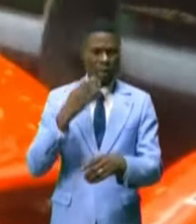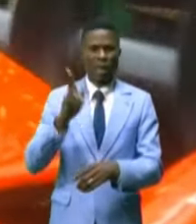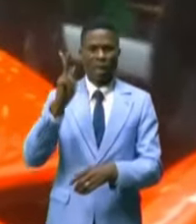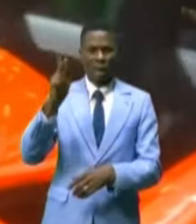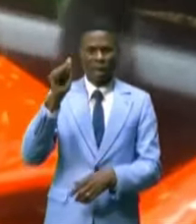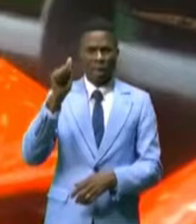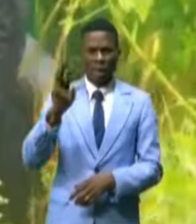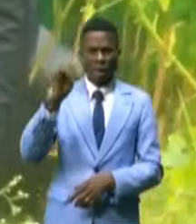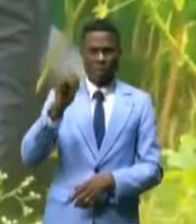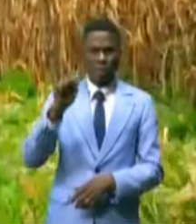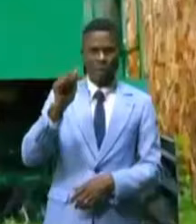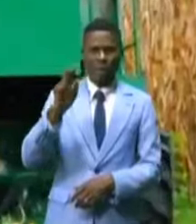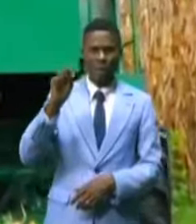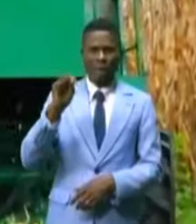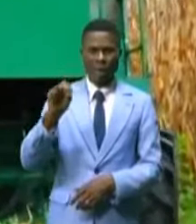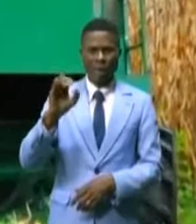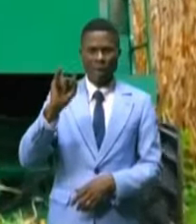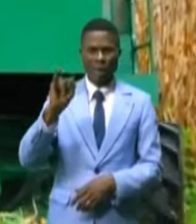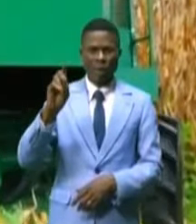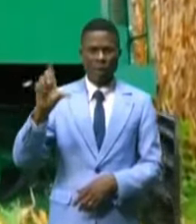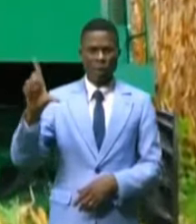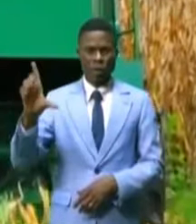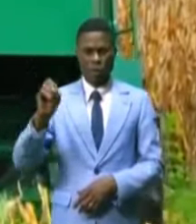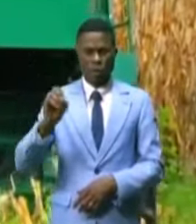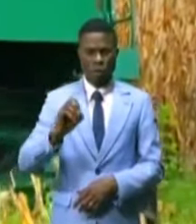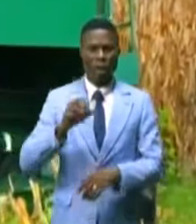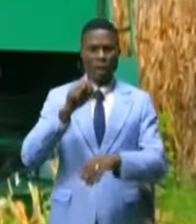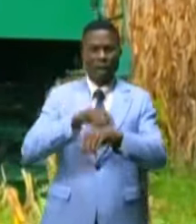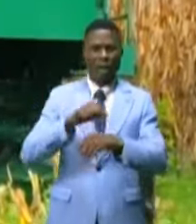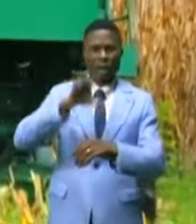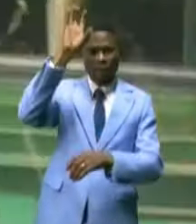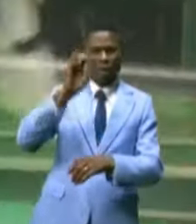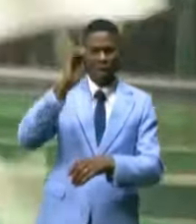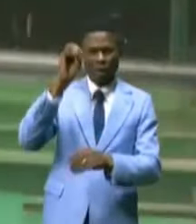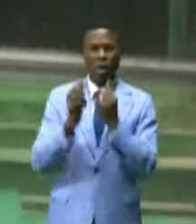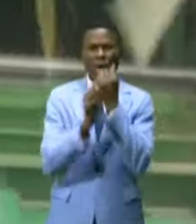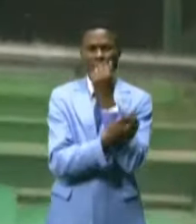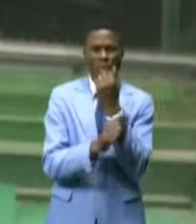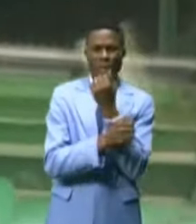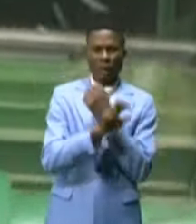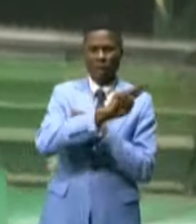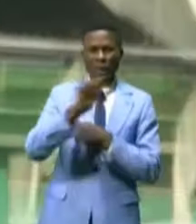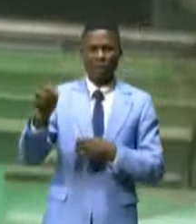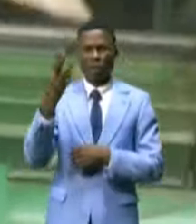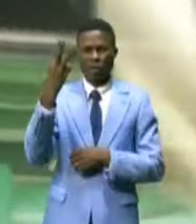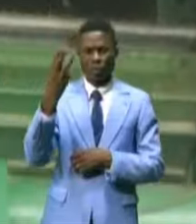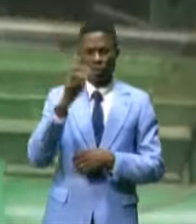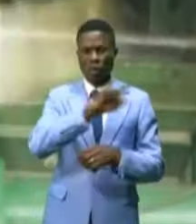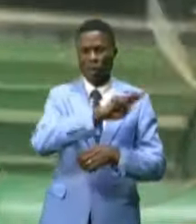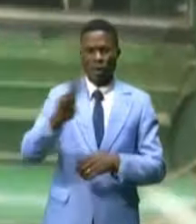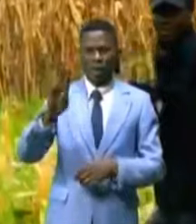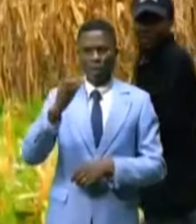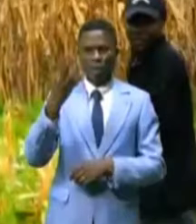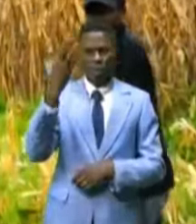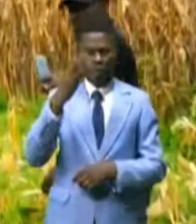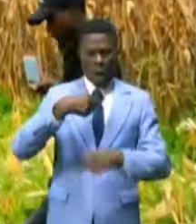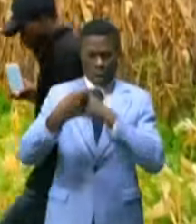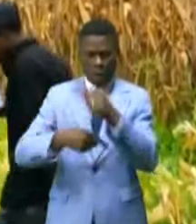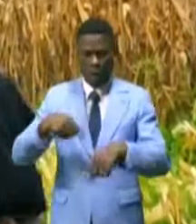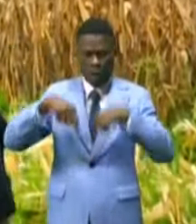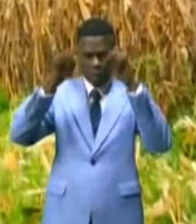Walungu, notamment la récolte de la saison culturale A 2023-2024 et le début de la saison culturale